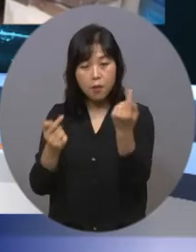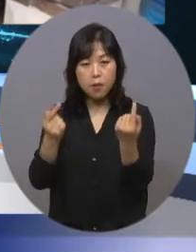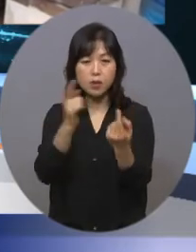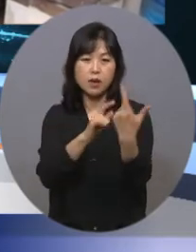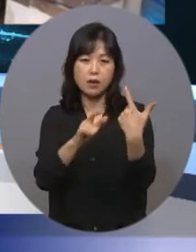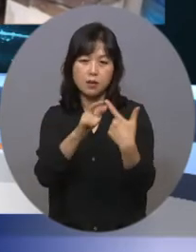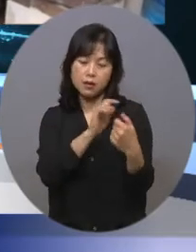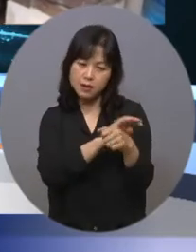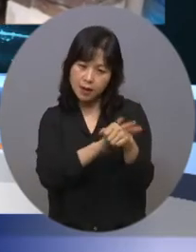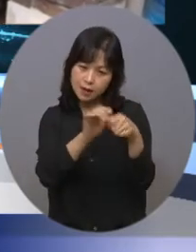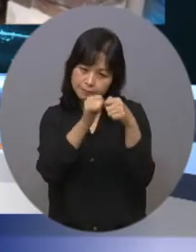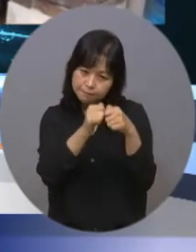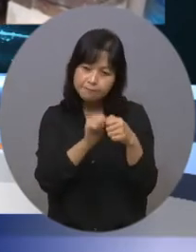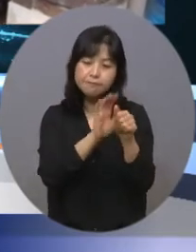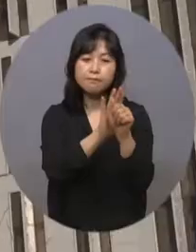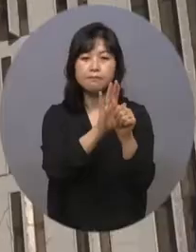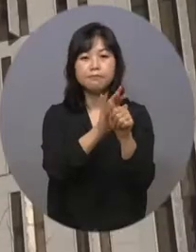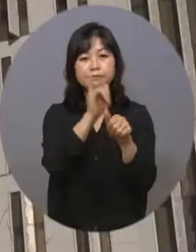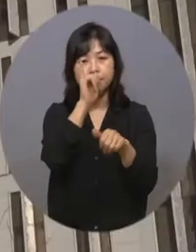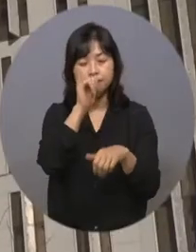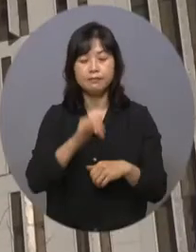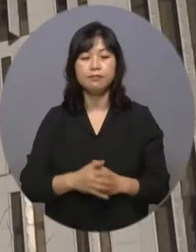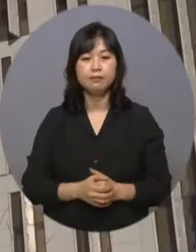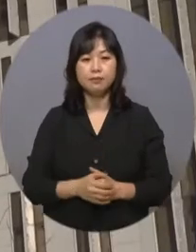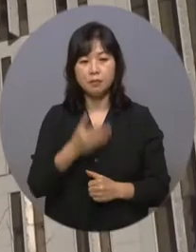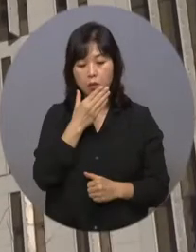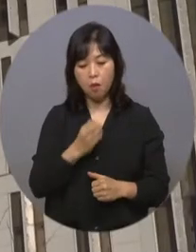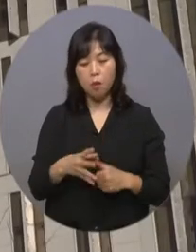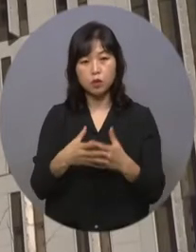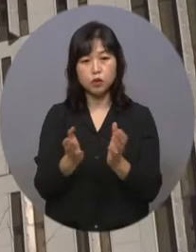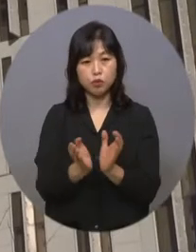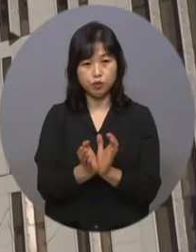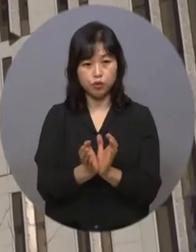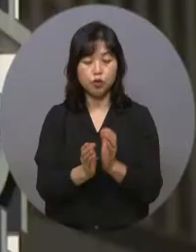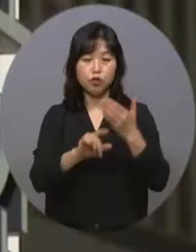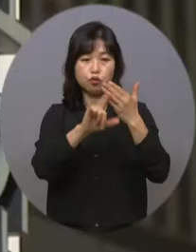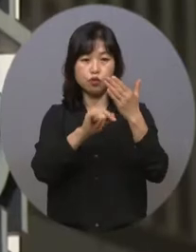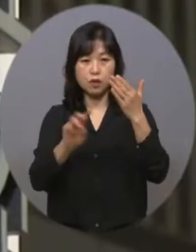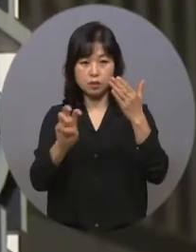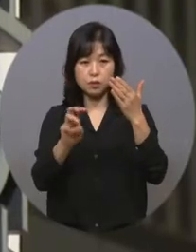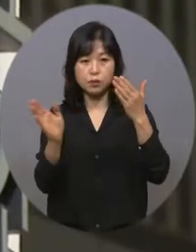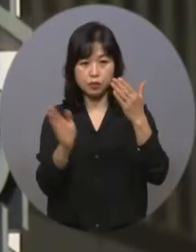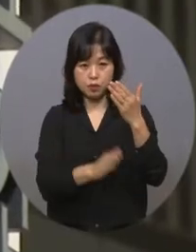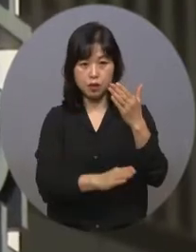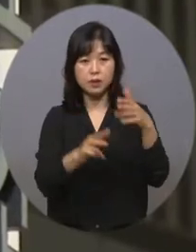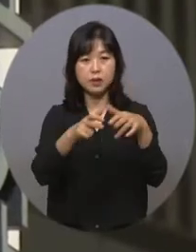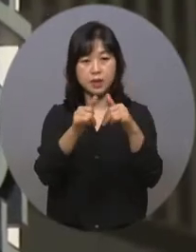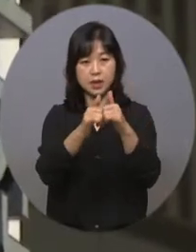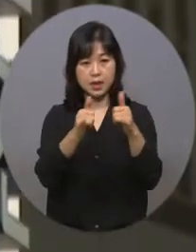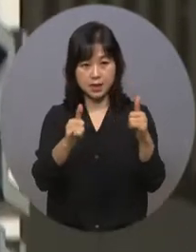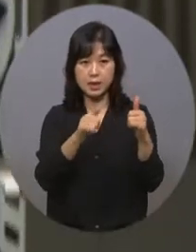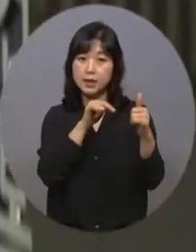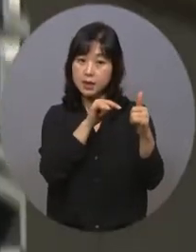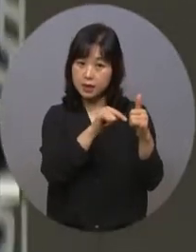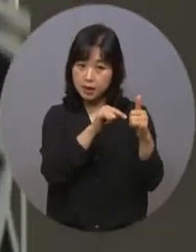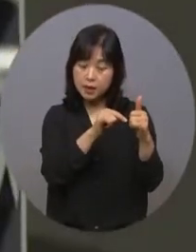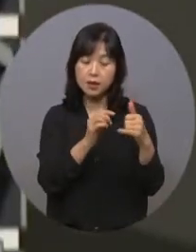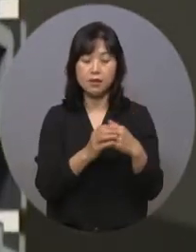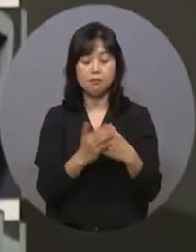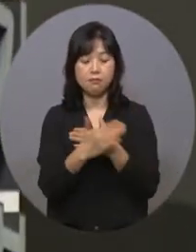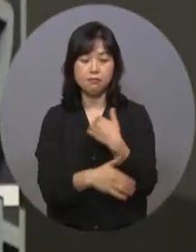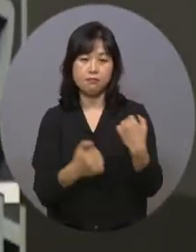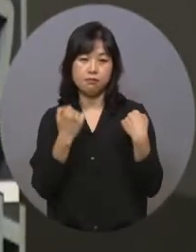나선다는 방침입니다 보건복지부는 9월 30일부터 장애인 당사자에게 체계적인